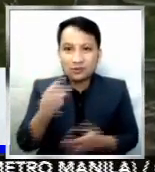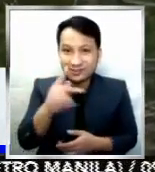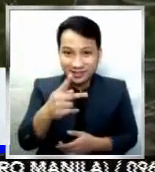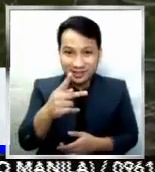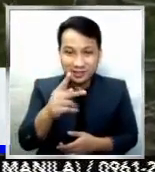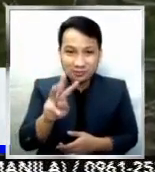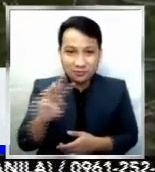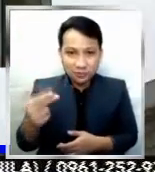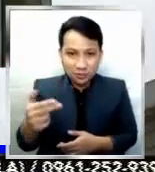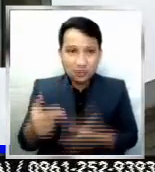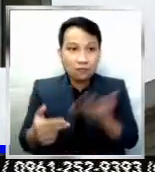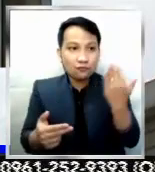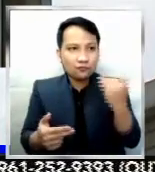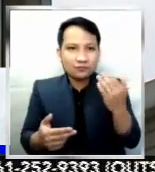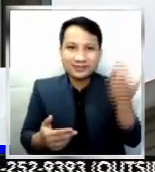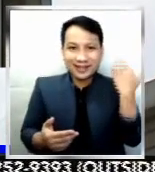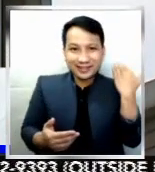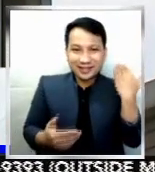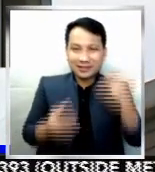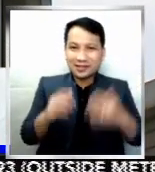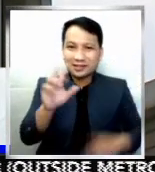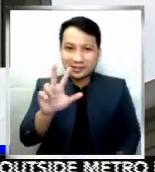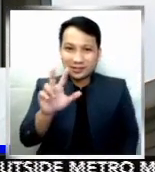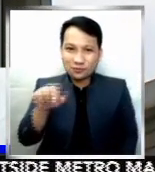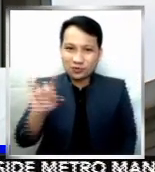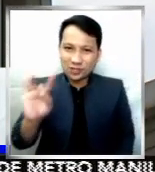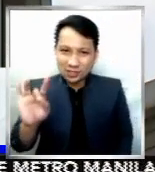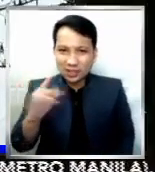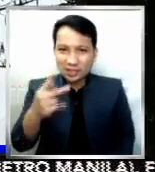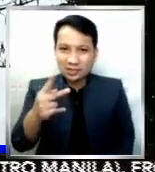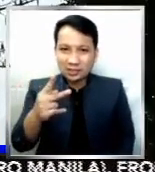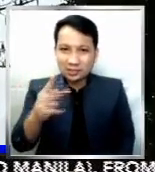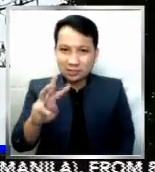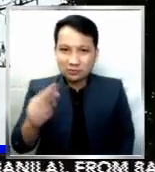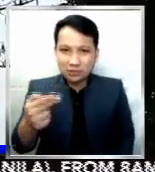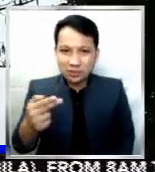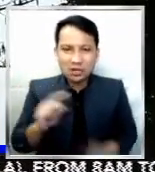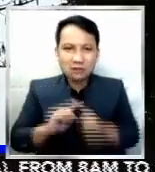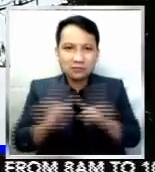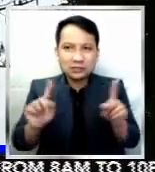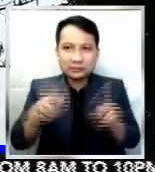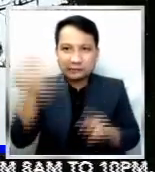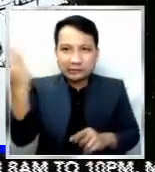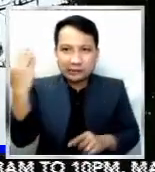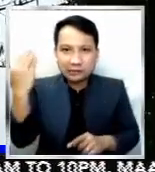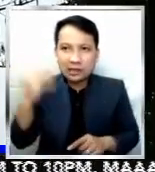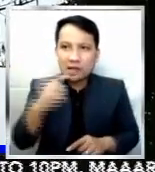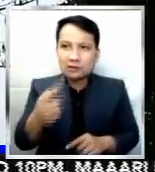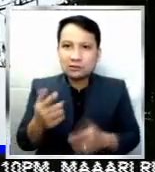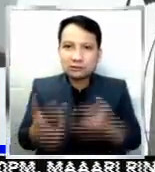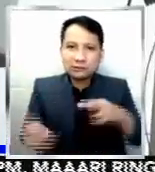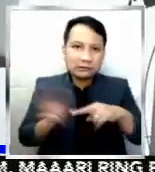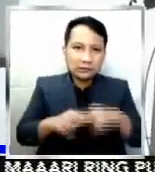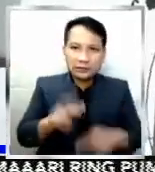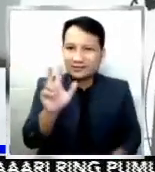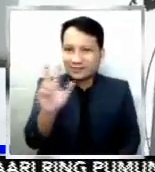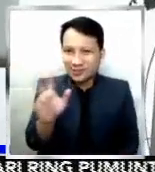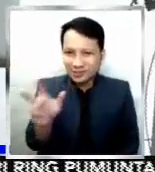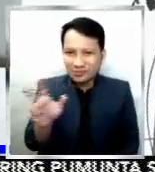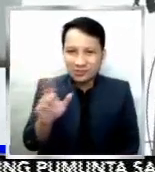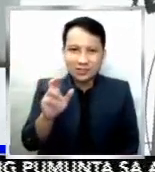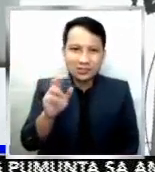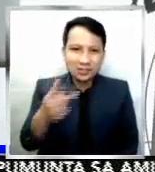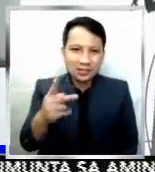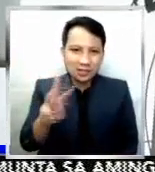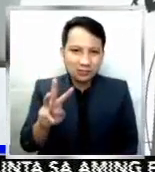per kilowatt hour. May mga pagkakataong umabot pa sa mahigit 30 pesos per kilowatt hour. Dahil pass-through charges,